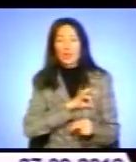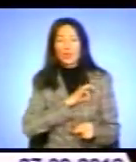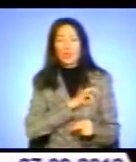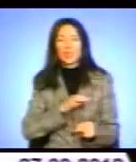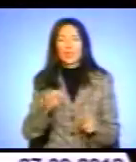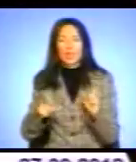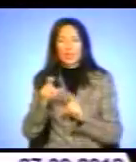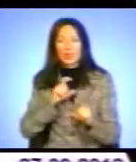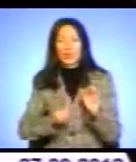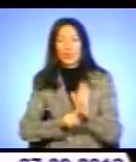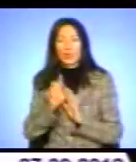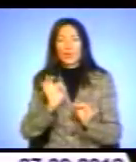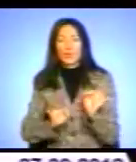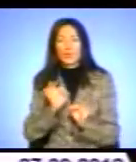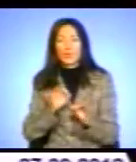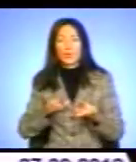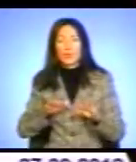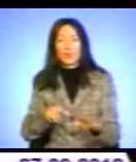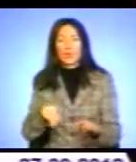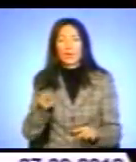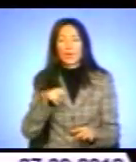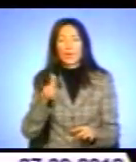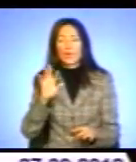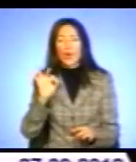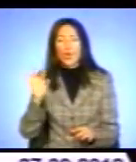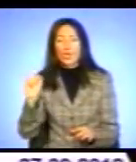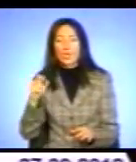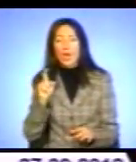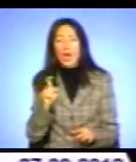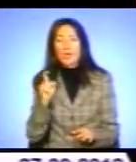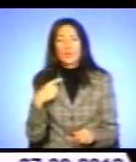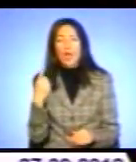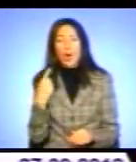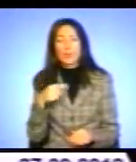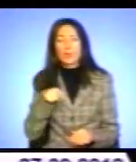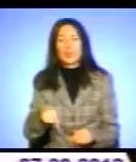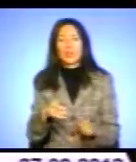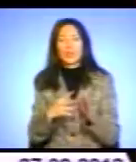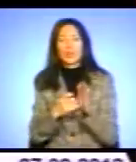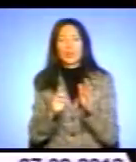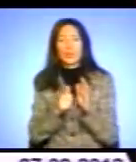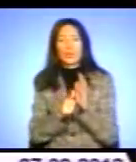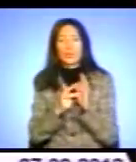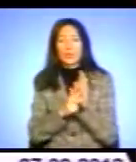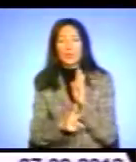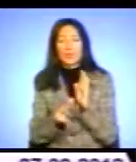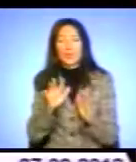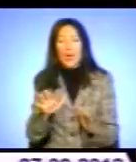суддівську діяльність у Дворічанському районному суді Харківської області. З 1985